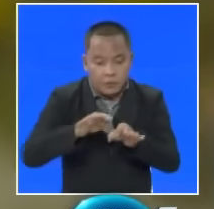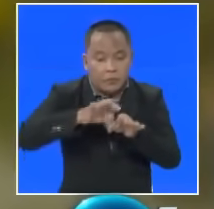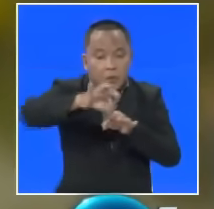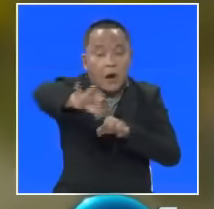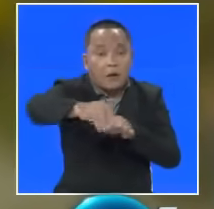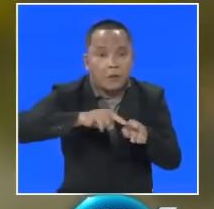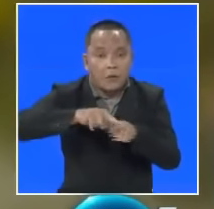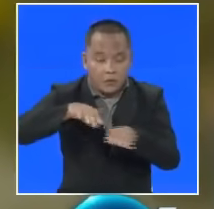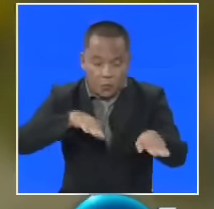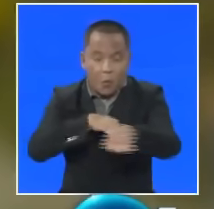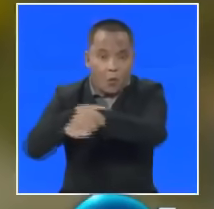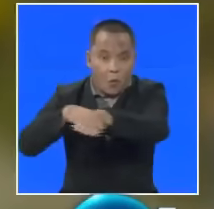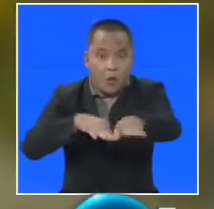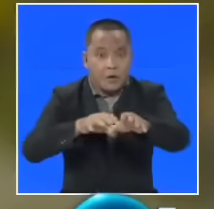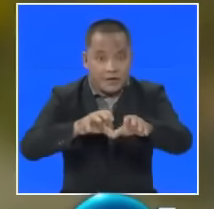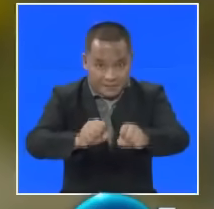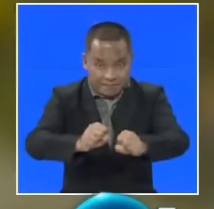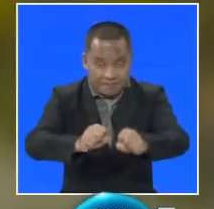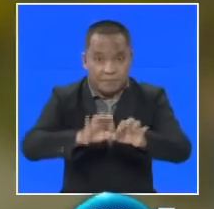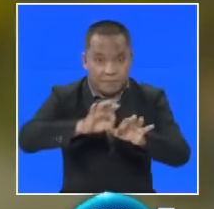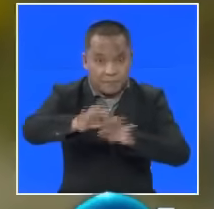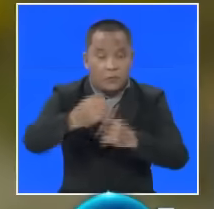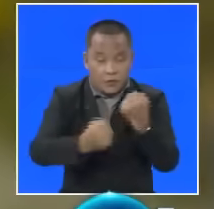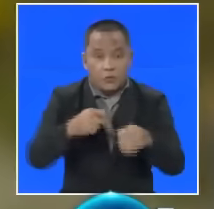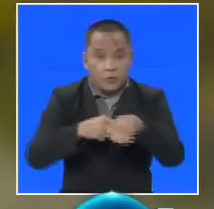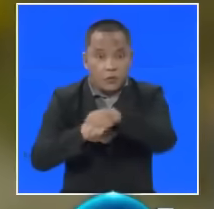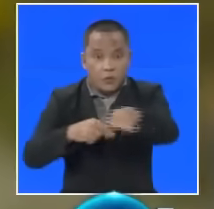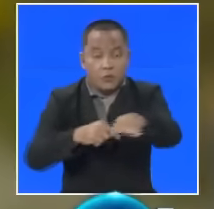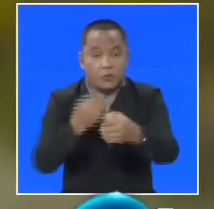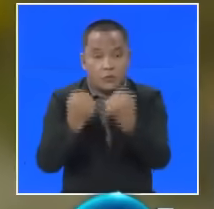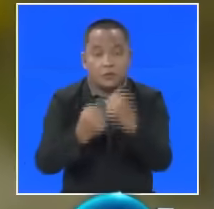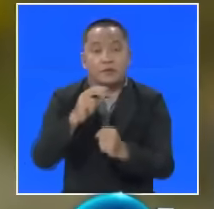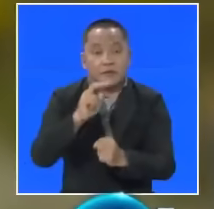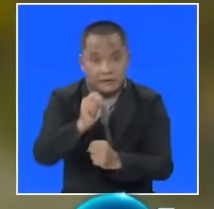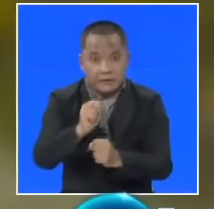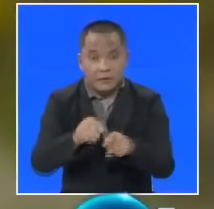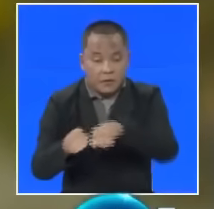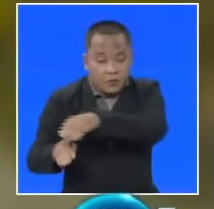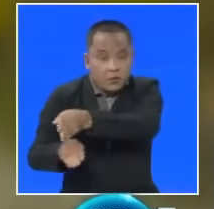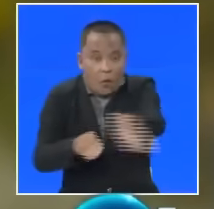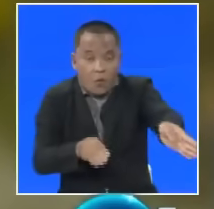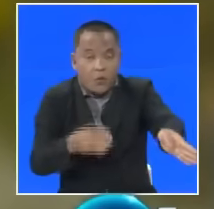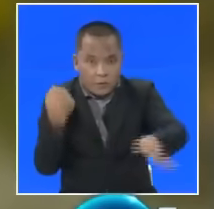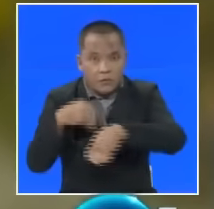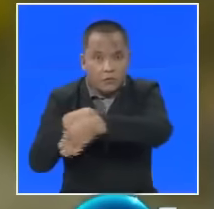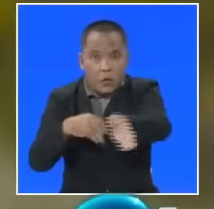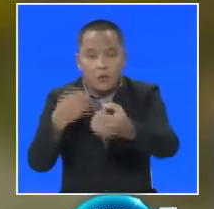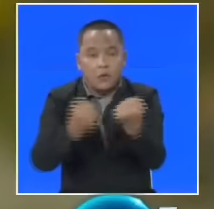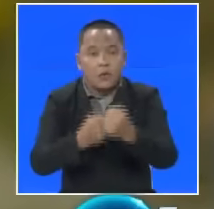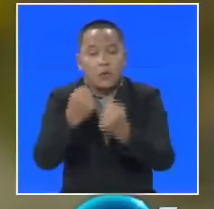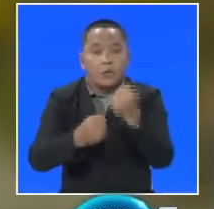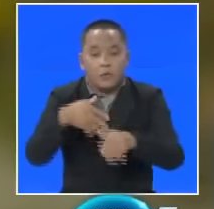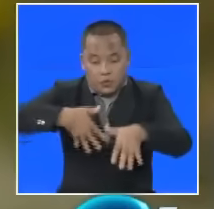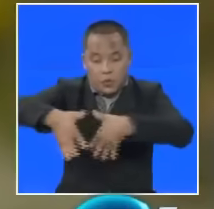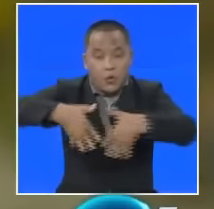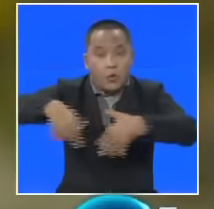การขับไล่กันก่อนจะถูกจับกุมนะคะรถคันนี้ก็คือนาวาร่าสีเทาเนี่ยหักเลี้ยวหลบกระทันหันรถยนต์ของประช